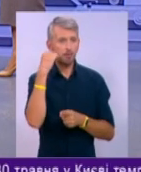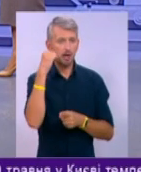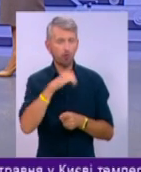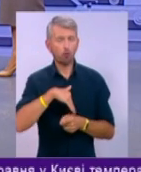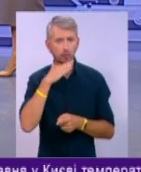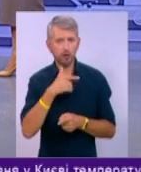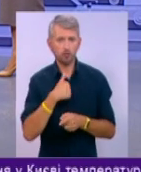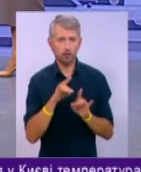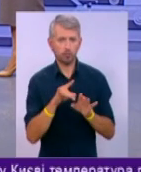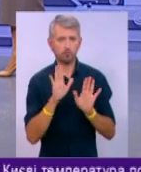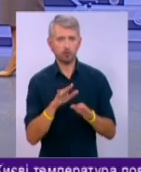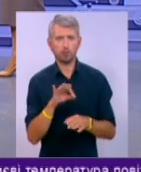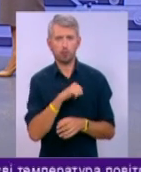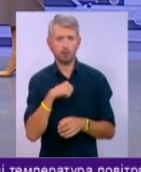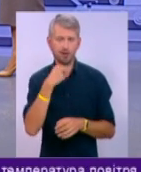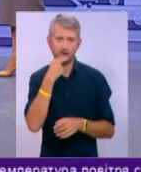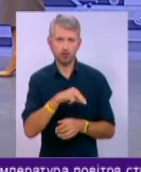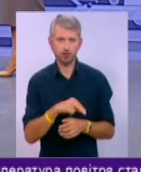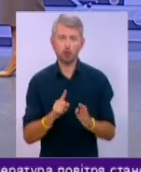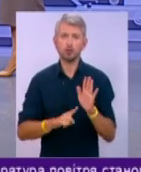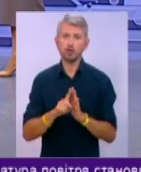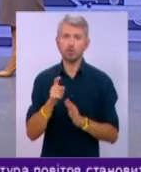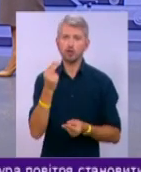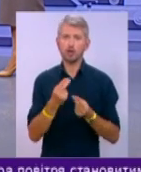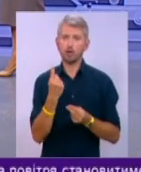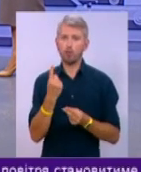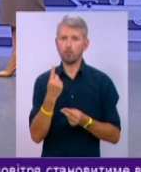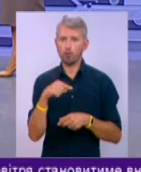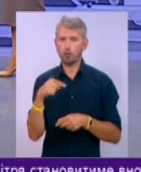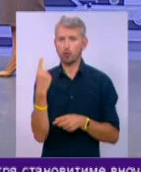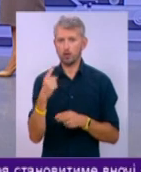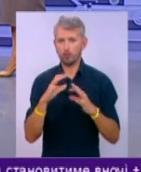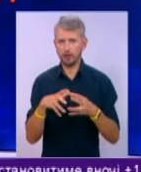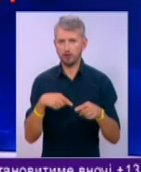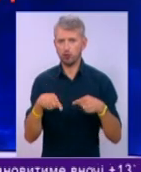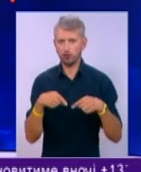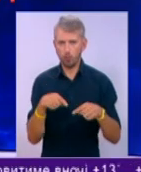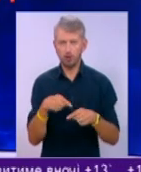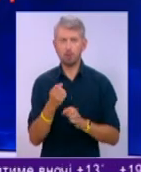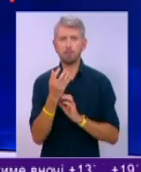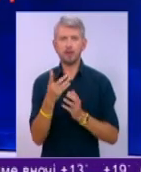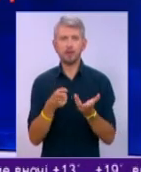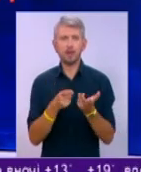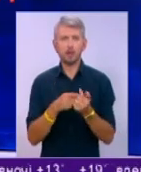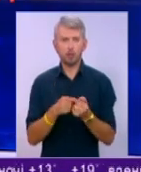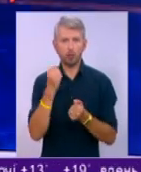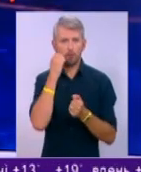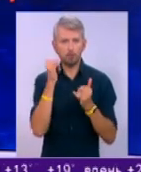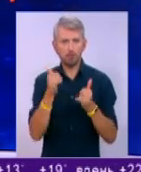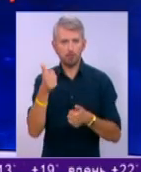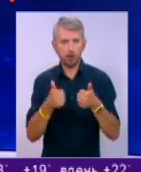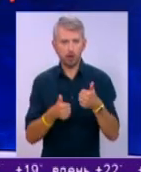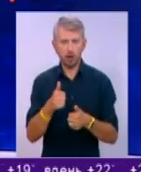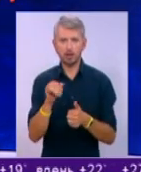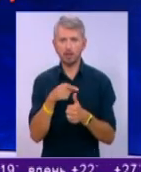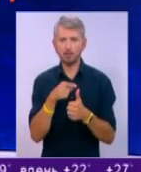достатньо. Ми розповімо лише про найкращі. Ну, розпочнемо з гри номер 1 у світі про футбол. Отже, 15-й за ліком меморіал імені Валерія